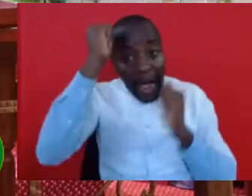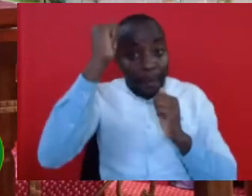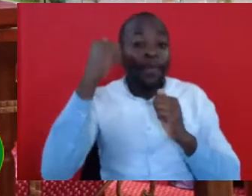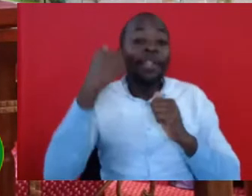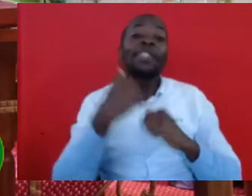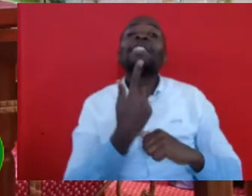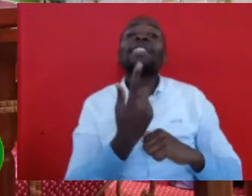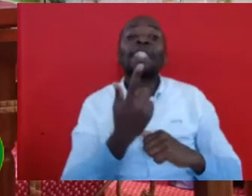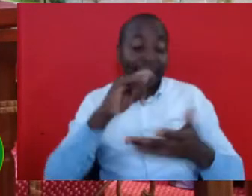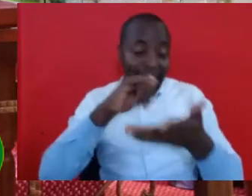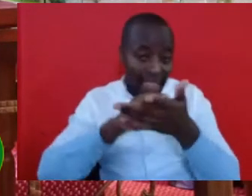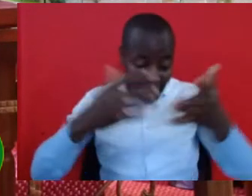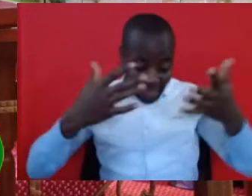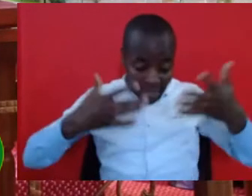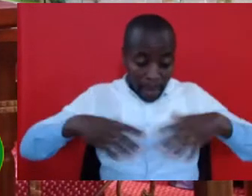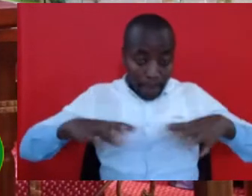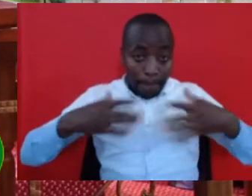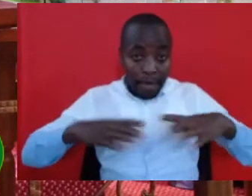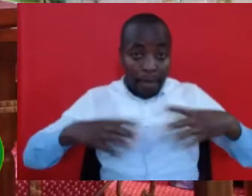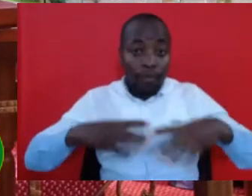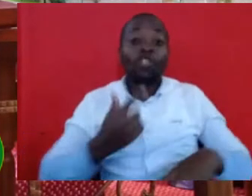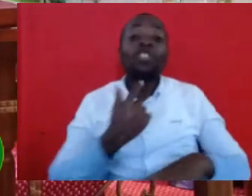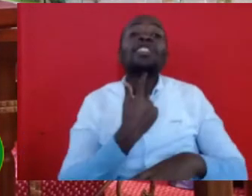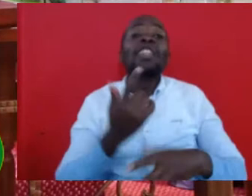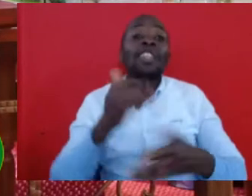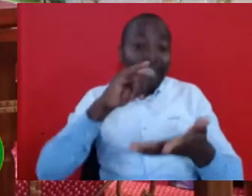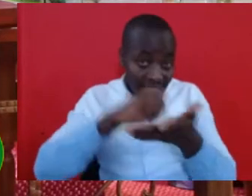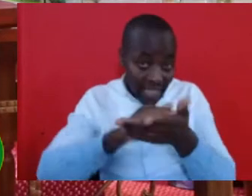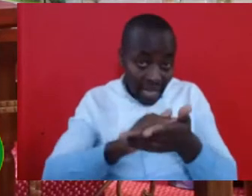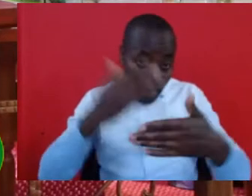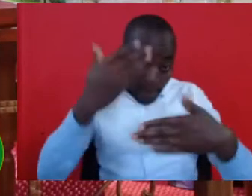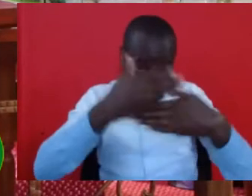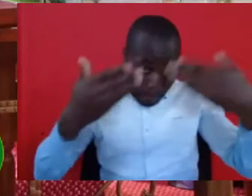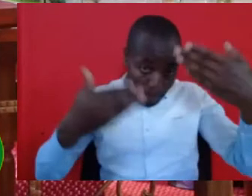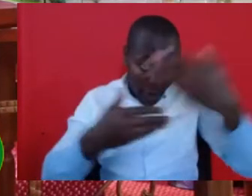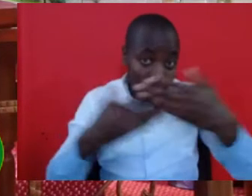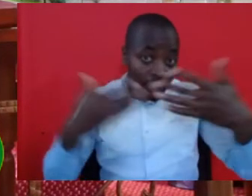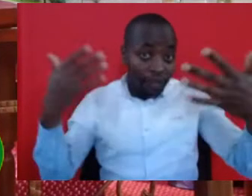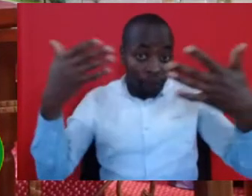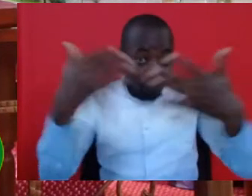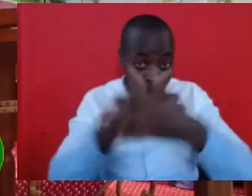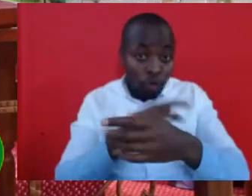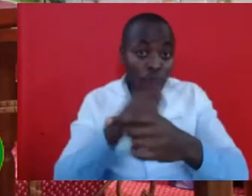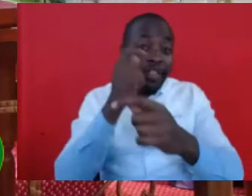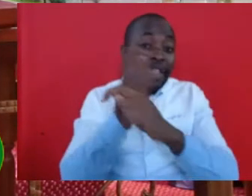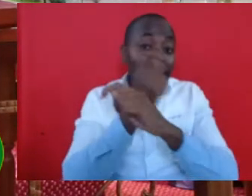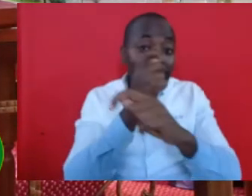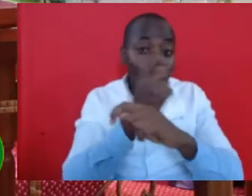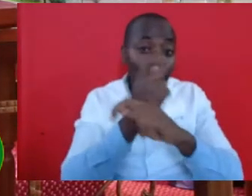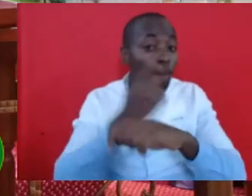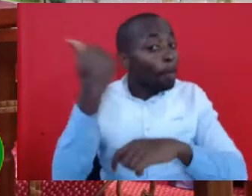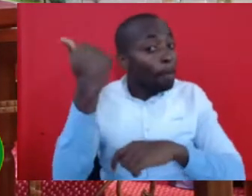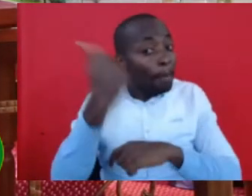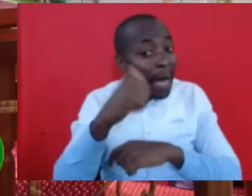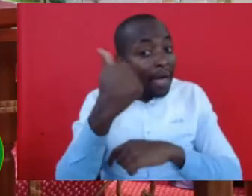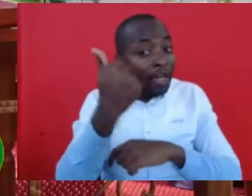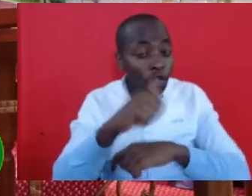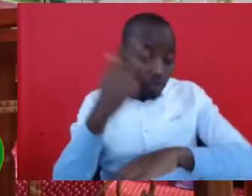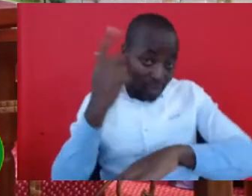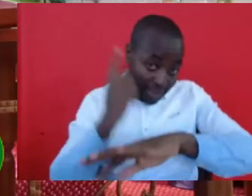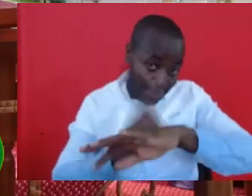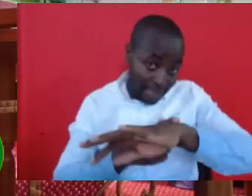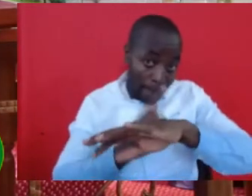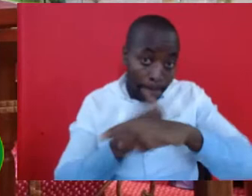wanasema kwamba wakati wa kulijenga upya hekalu langu haujafika. Lakini Mwenyezi